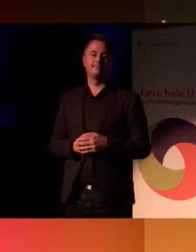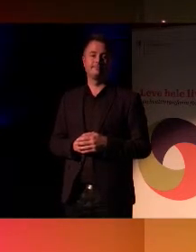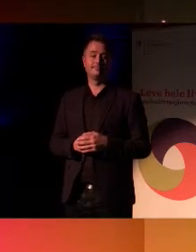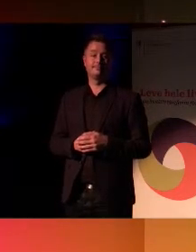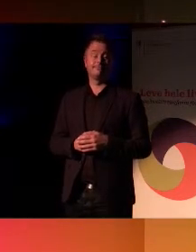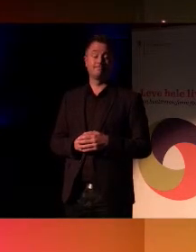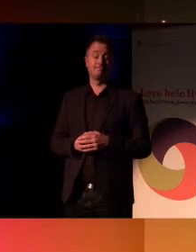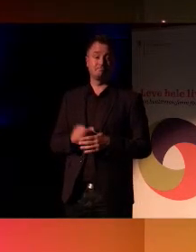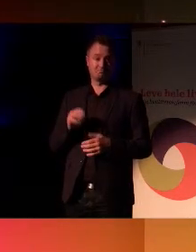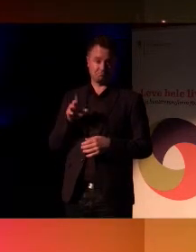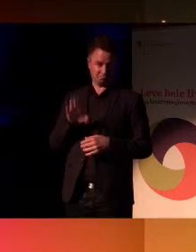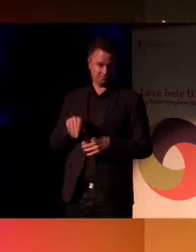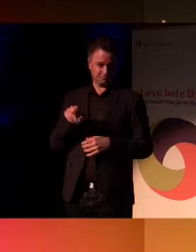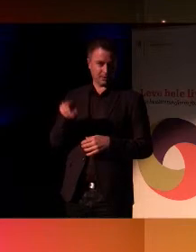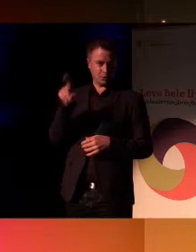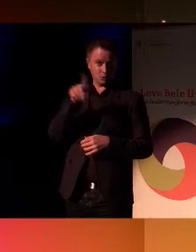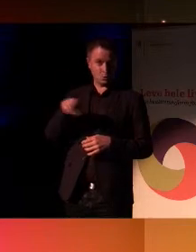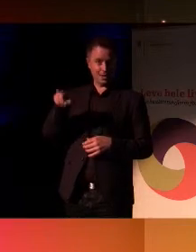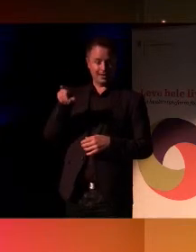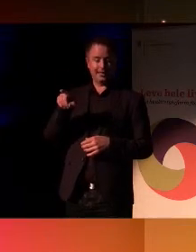Dette er Solid DPS.